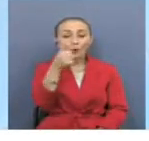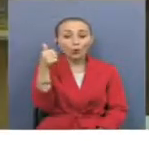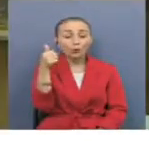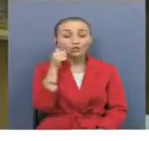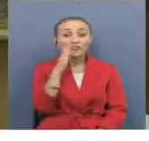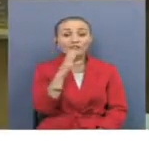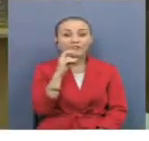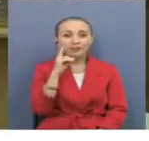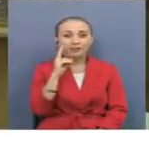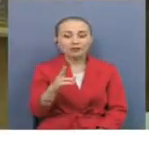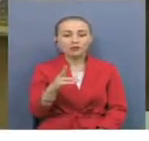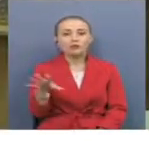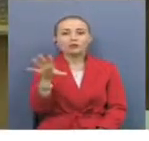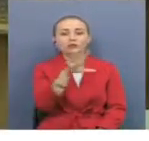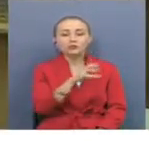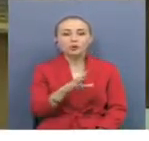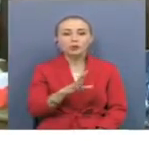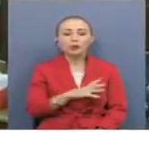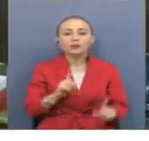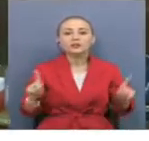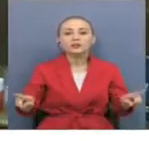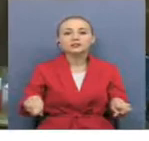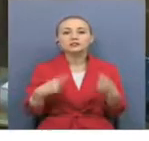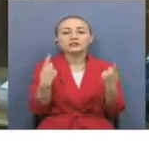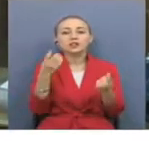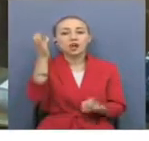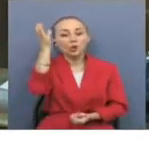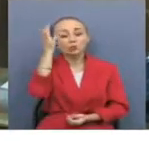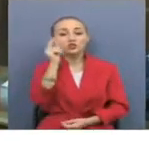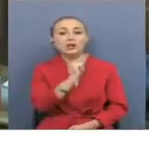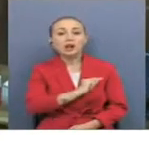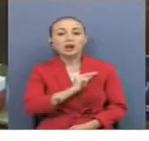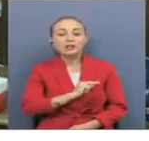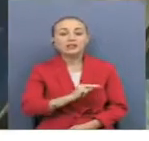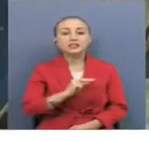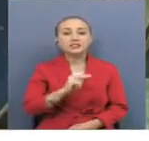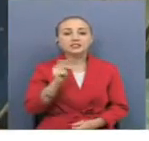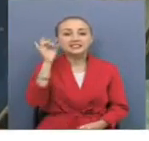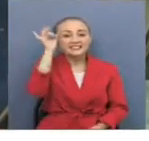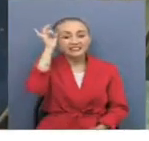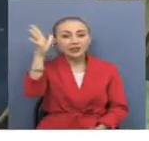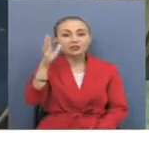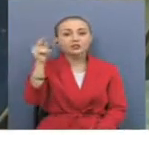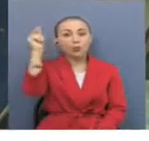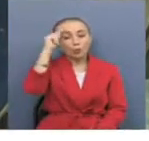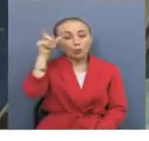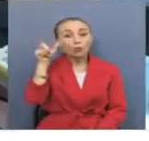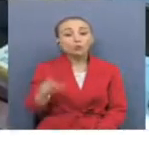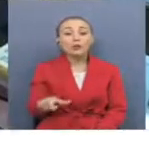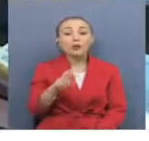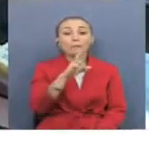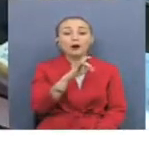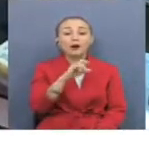қабырғасындағы жаңартылған мұражайға жайғастырылған. Мына жерден келушілерге арналған сурет галереясы мен оның жұмыс бөлмесі сондай-ақ пайдаланған